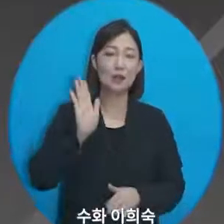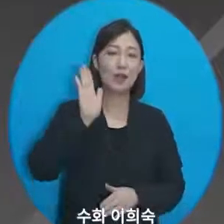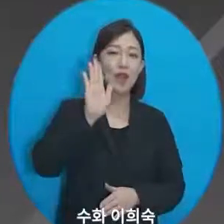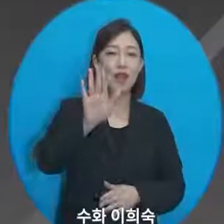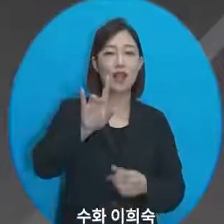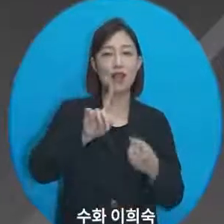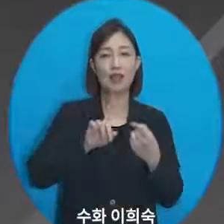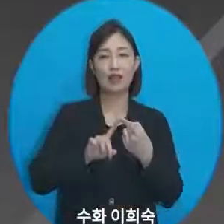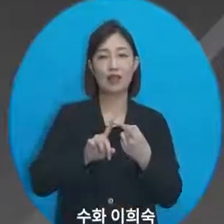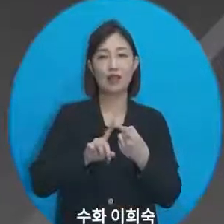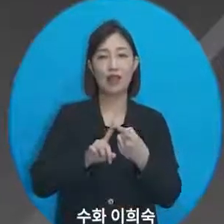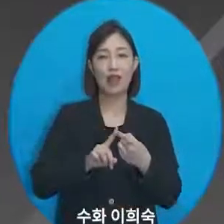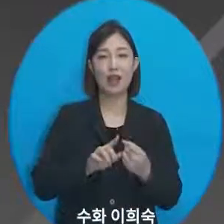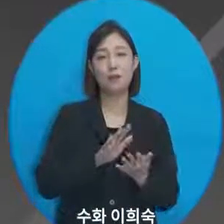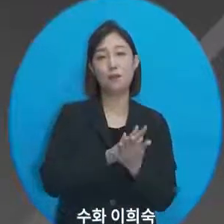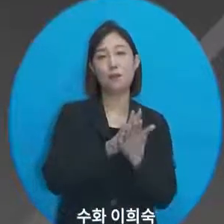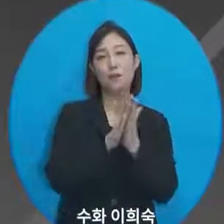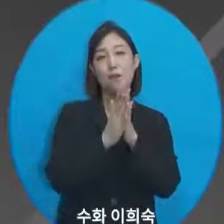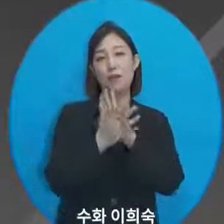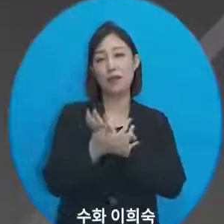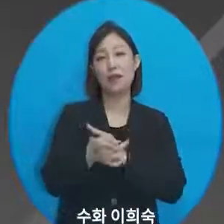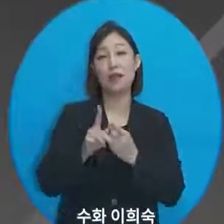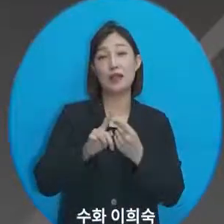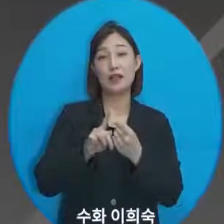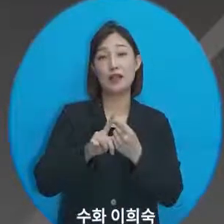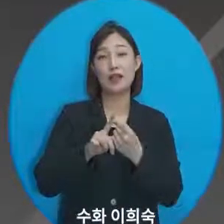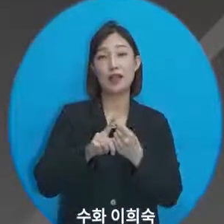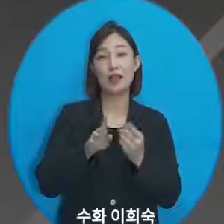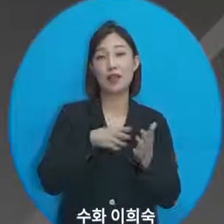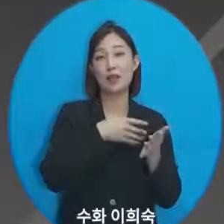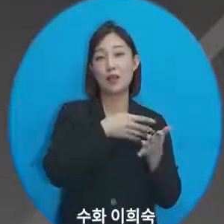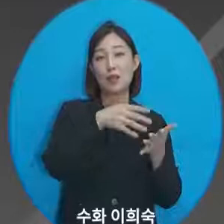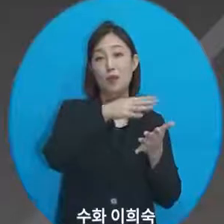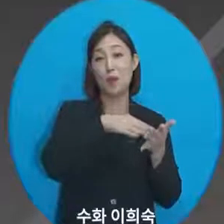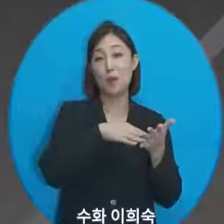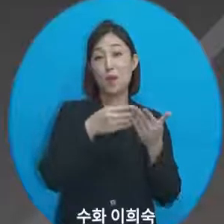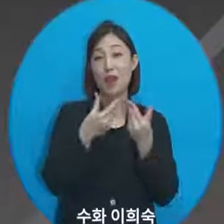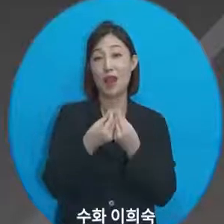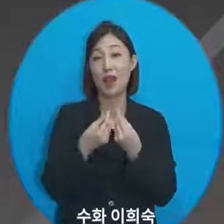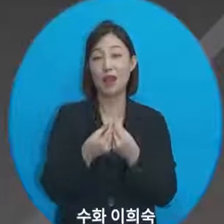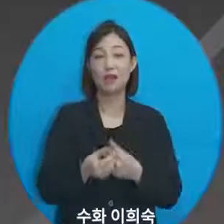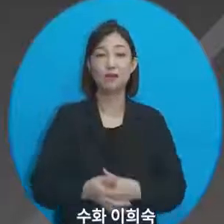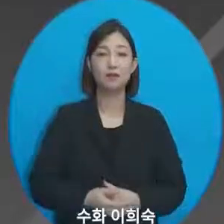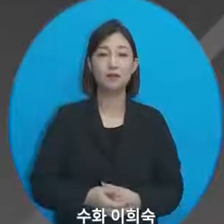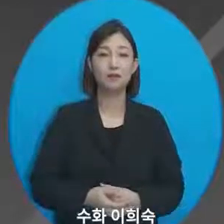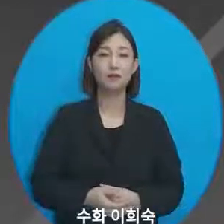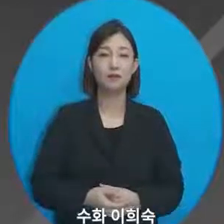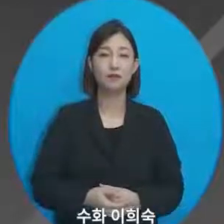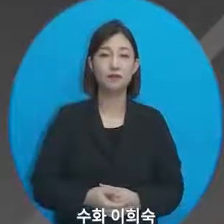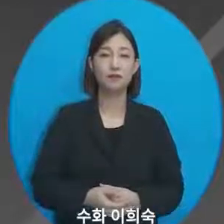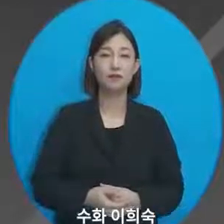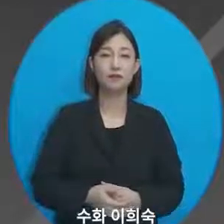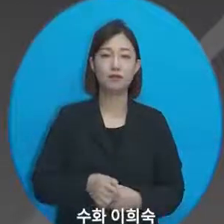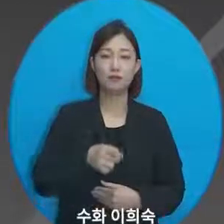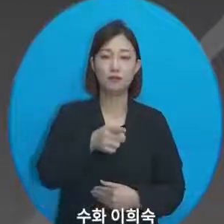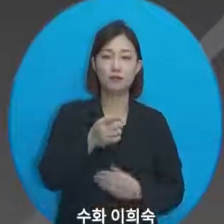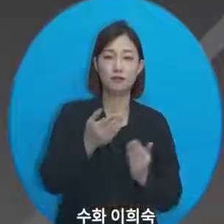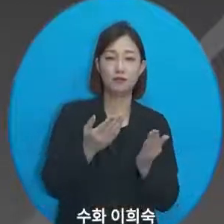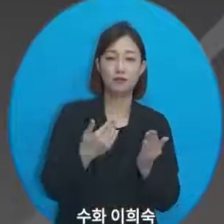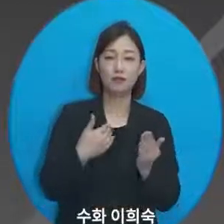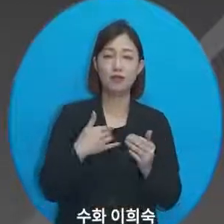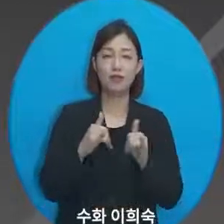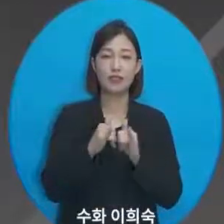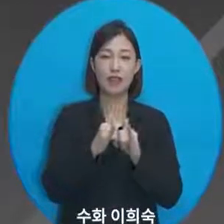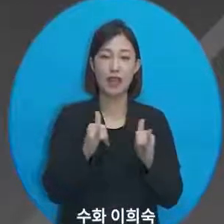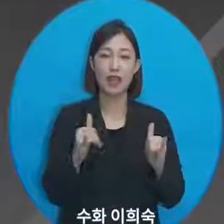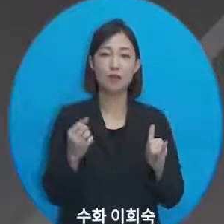많은 지방자치단체들이 유니버셜 디자인 조례를 만들고, 거기에 맞춰서 우리들이 살고 있는